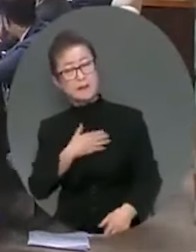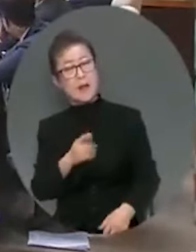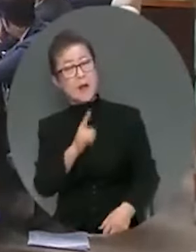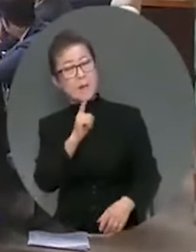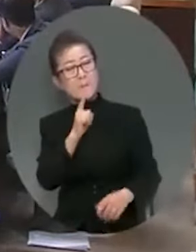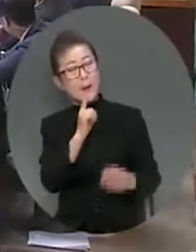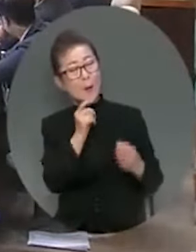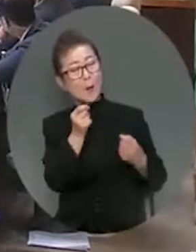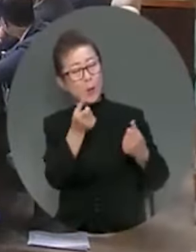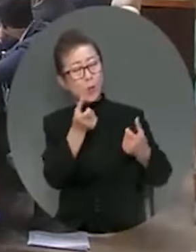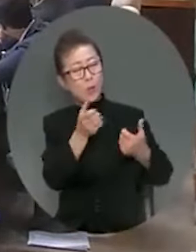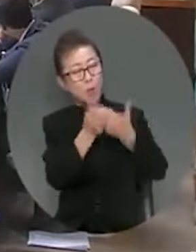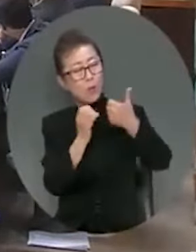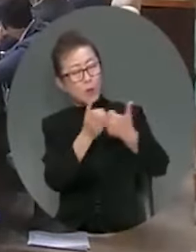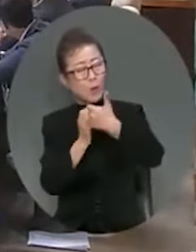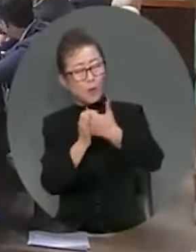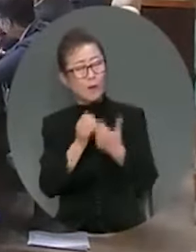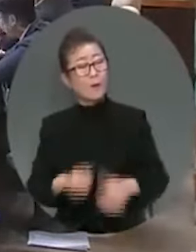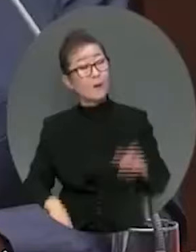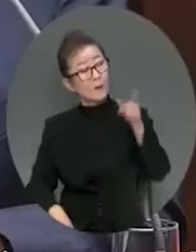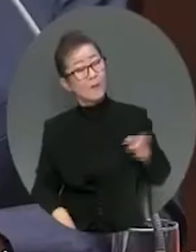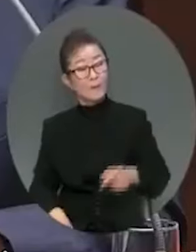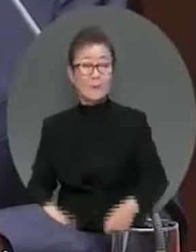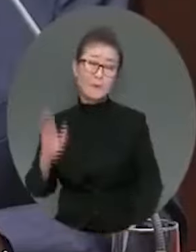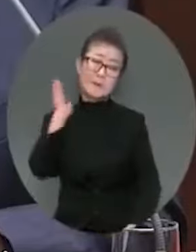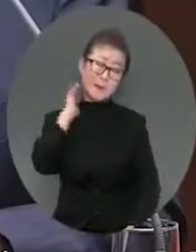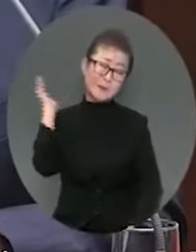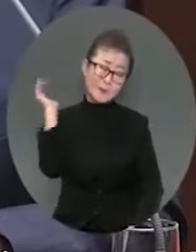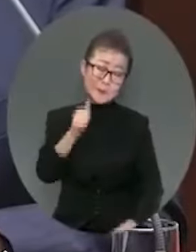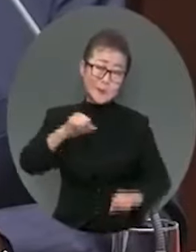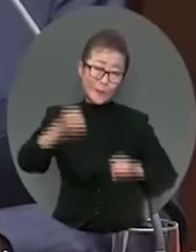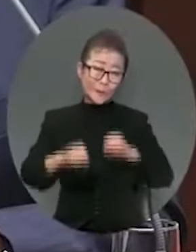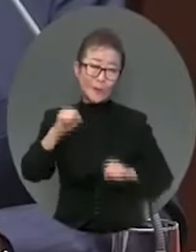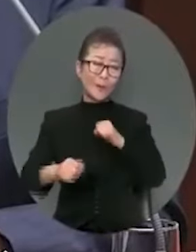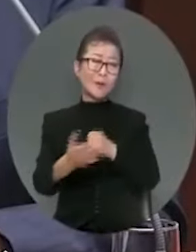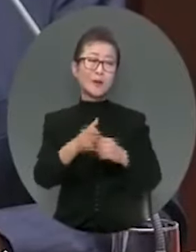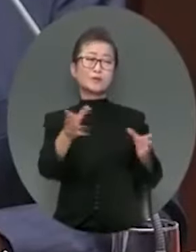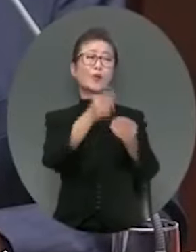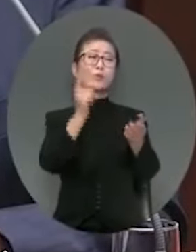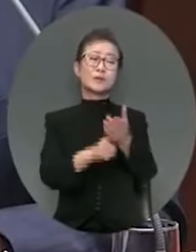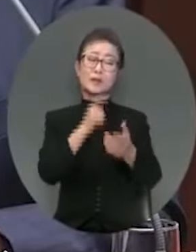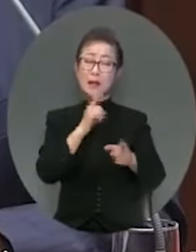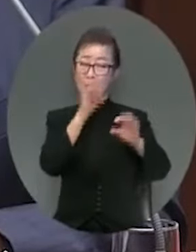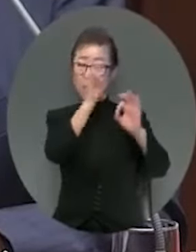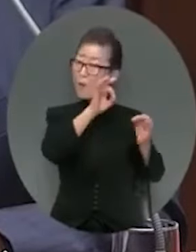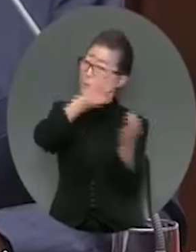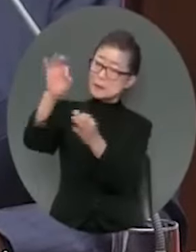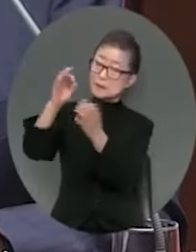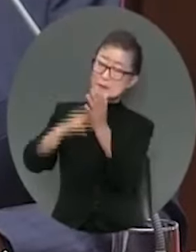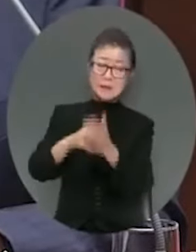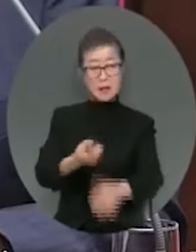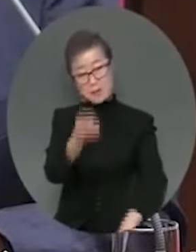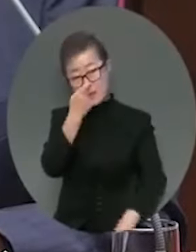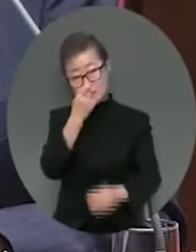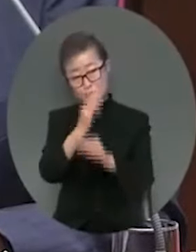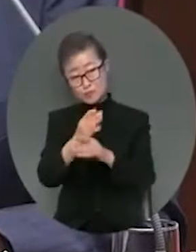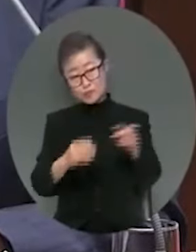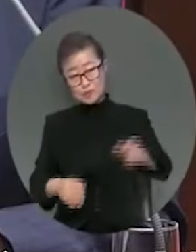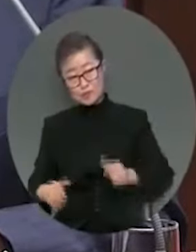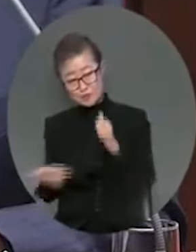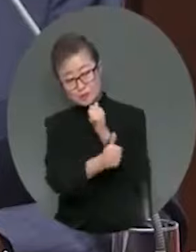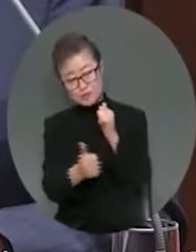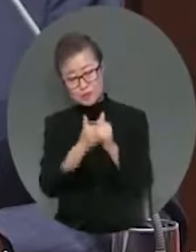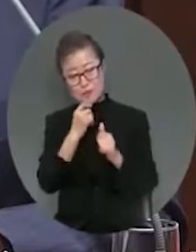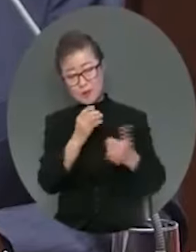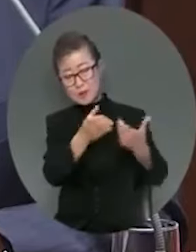쫄랑쫄랑 덤비니까 대통령이 하는 짓을 총리가 배우고 국회의원들 장관들이 도전하는 거예요.